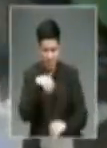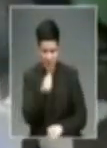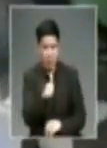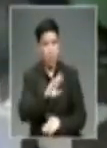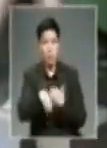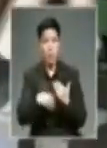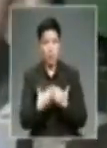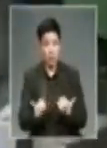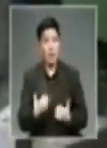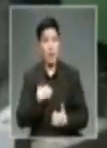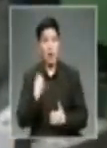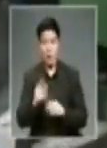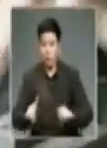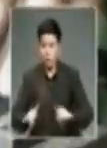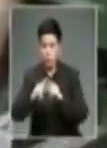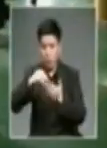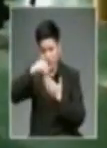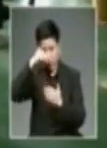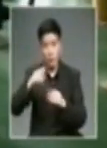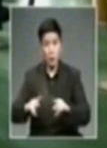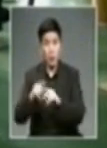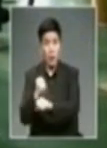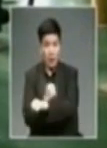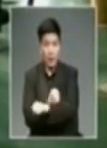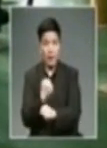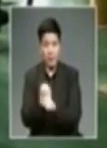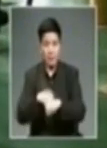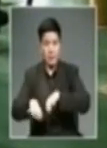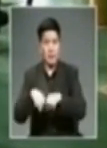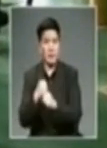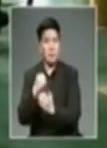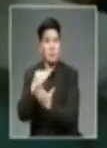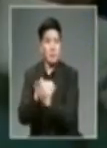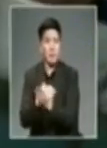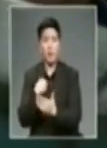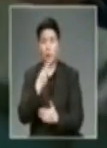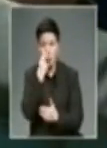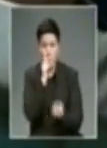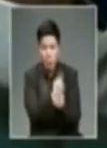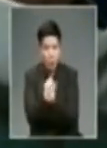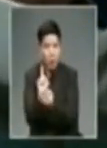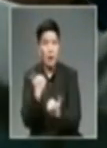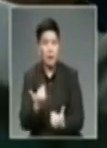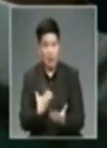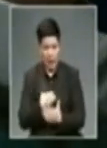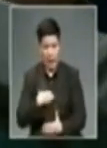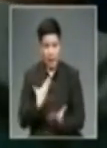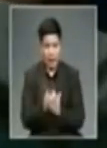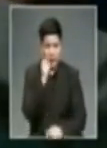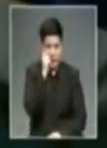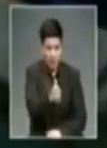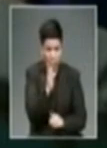านได้ร่วมกับทุกกระทรวงที่เกี่ยวข้องได้มีการรวบรวมจัดทำขึ้นก็พบว่าความต้องการจ้างแรงงานฝี